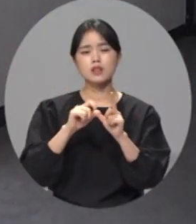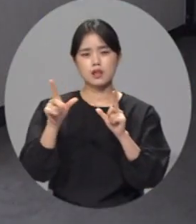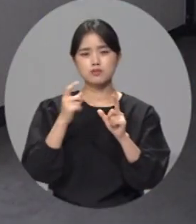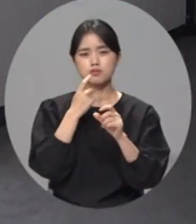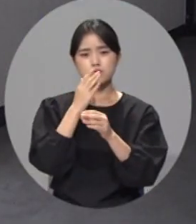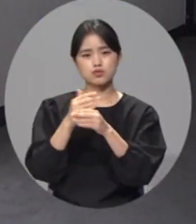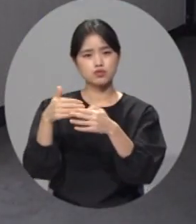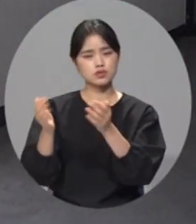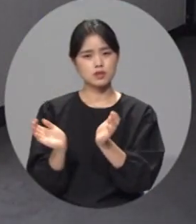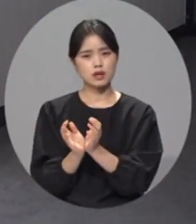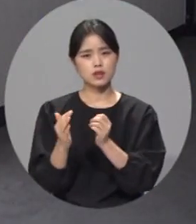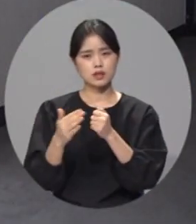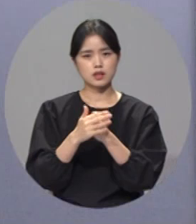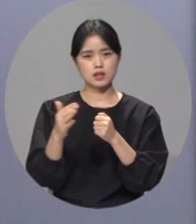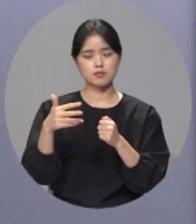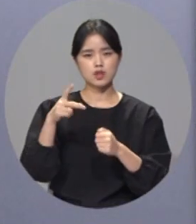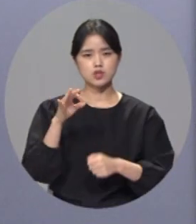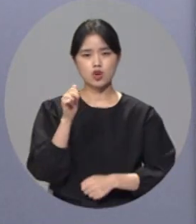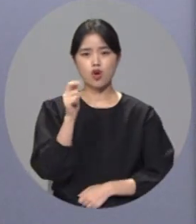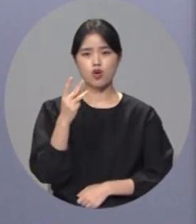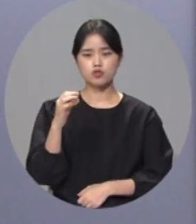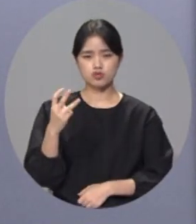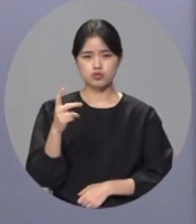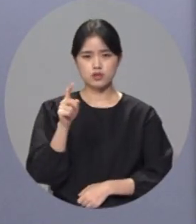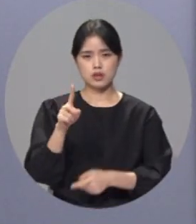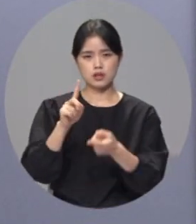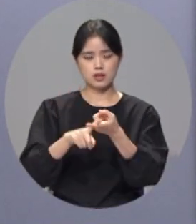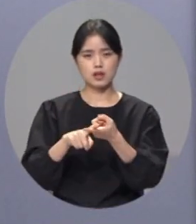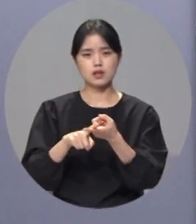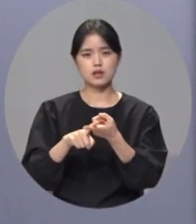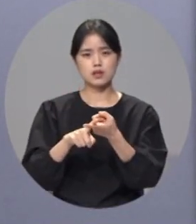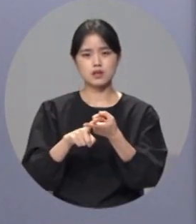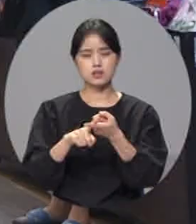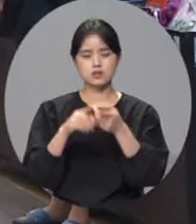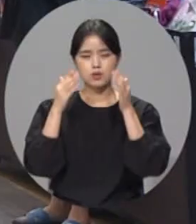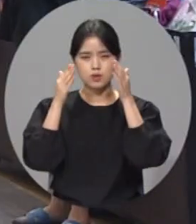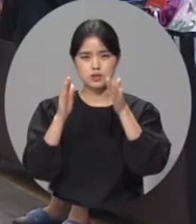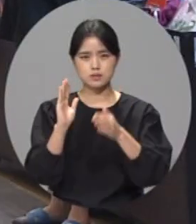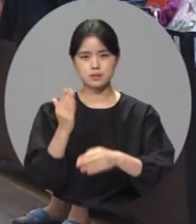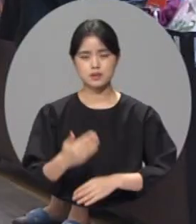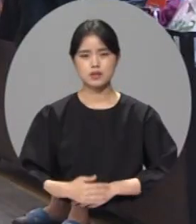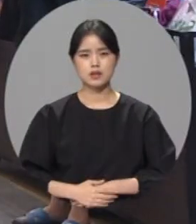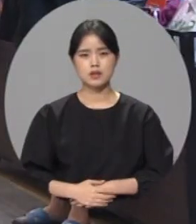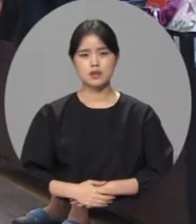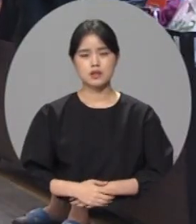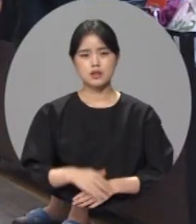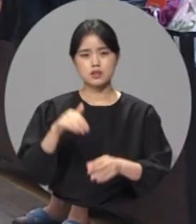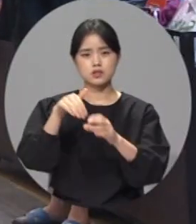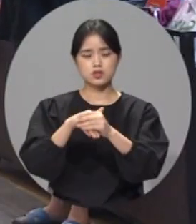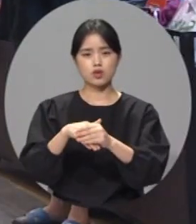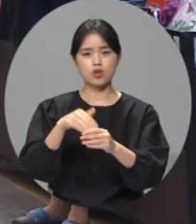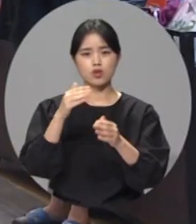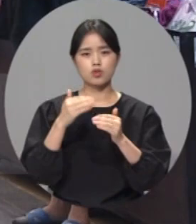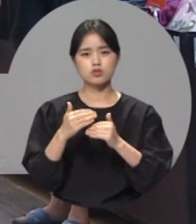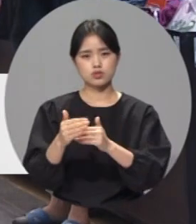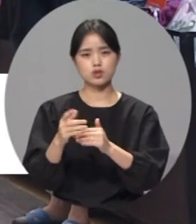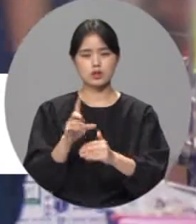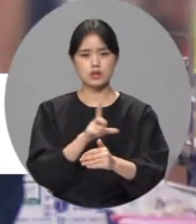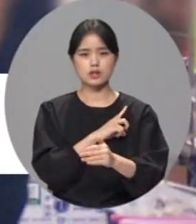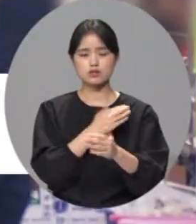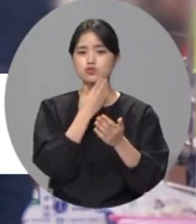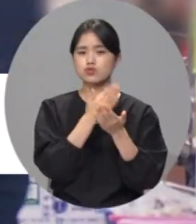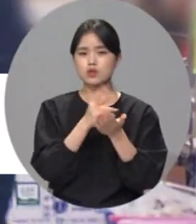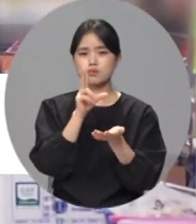민주당 소속이어서 정원율 시장의 민주당 입당 성사 여부도 관심사입니다. 선거 과정에서 주요